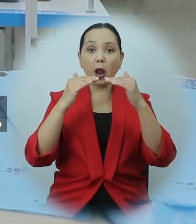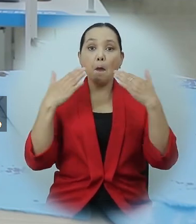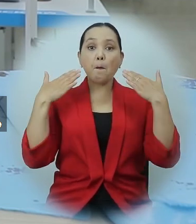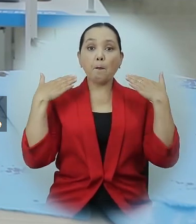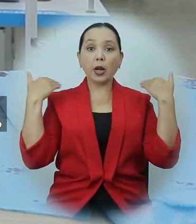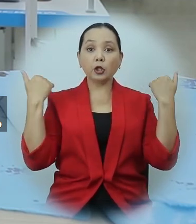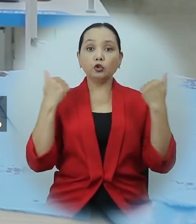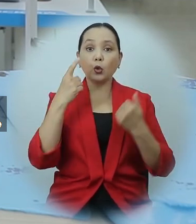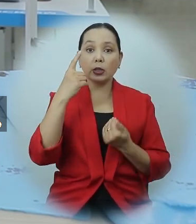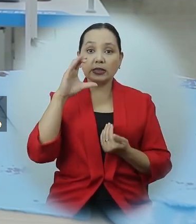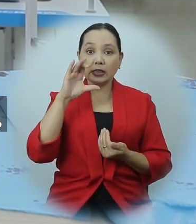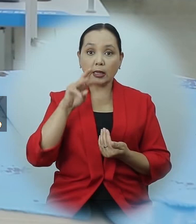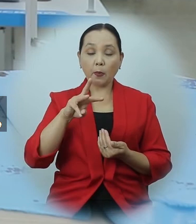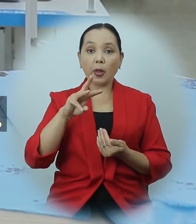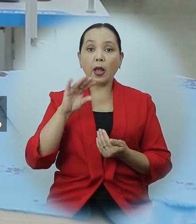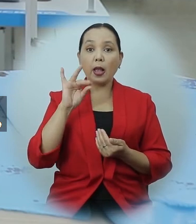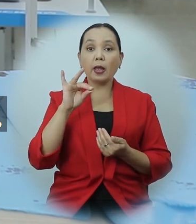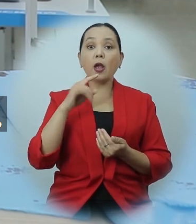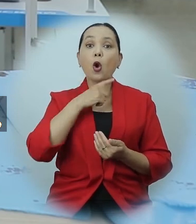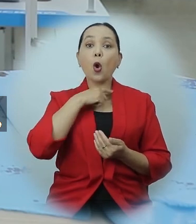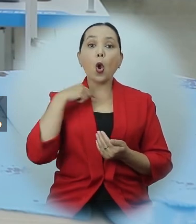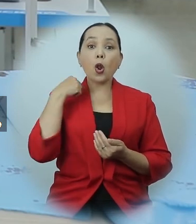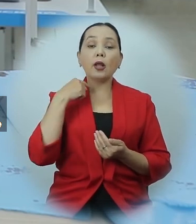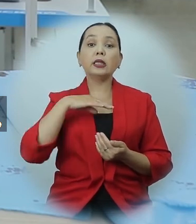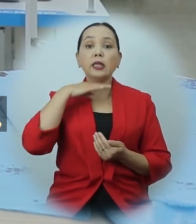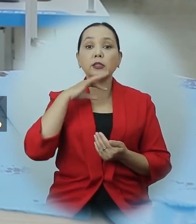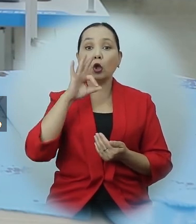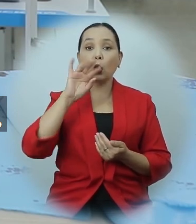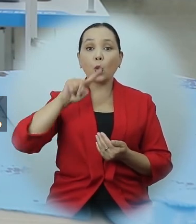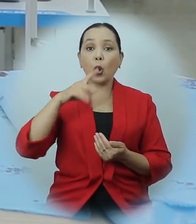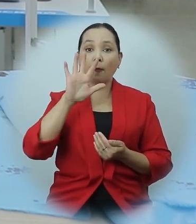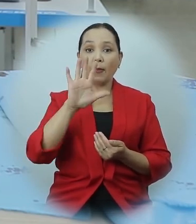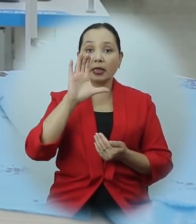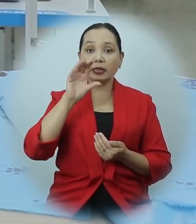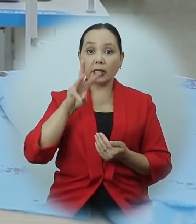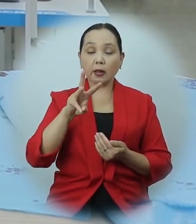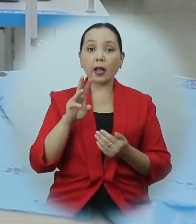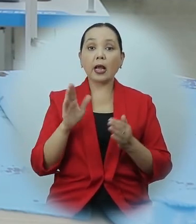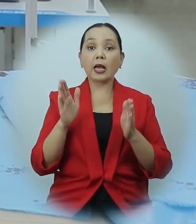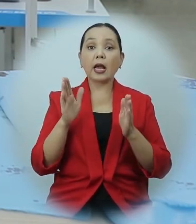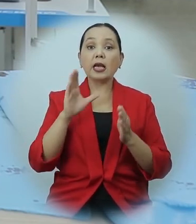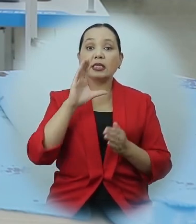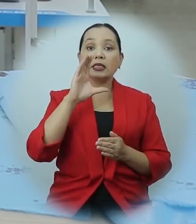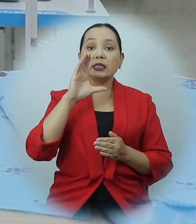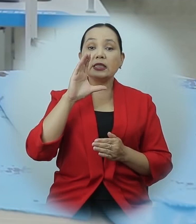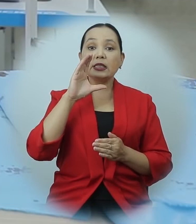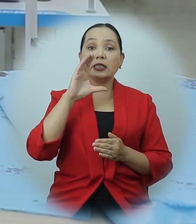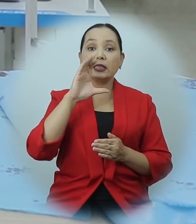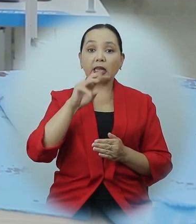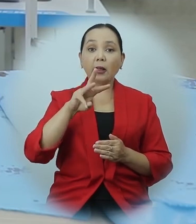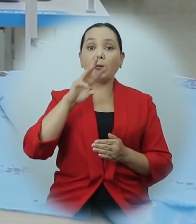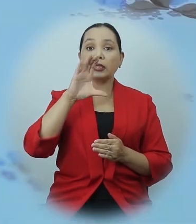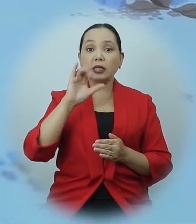плечо сантиметр и линию горловины достаточно 0,5 сантиметров. Сантиметр, сантиметр,